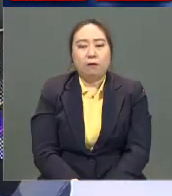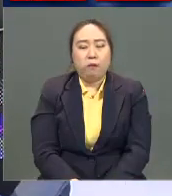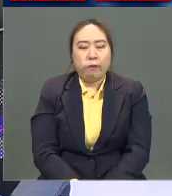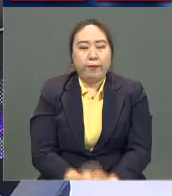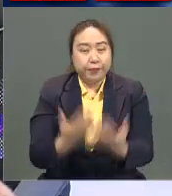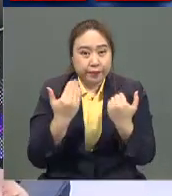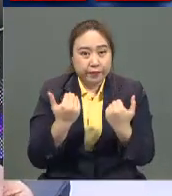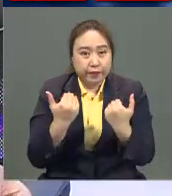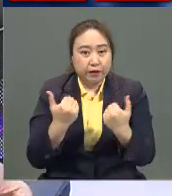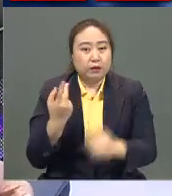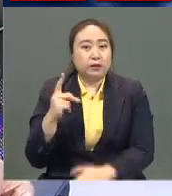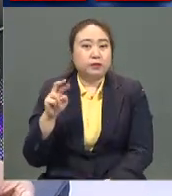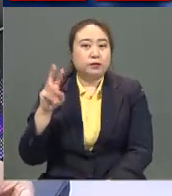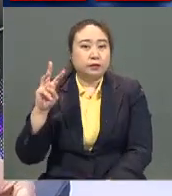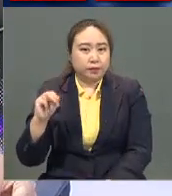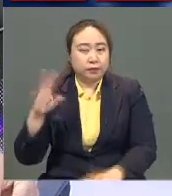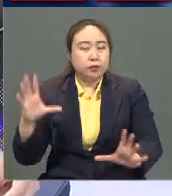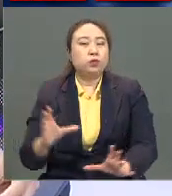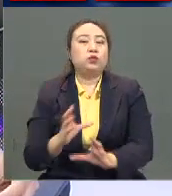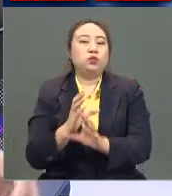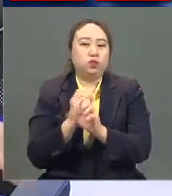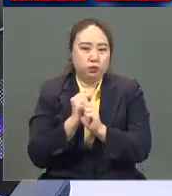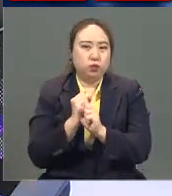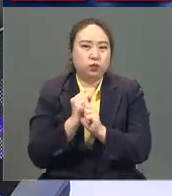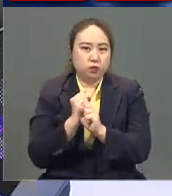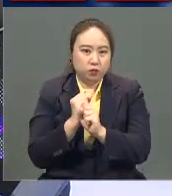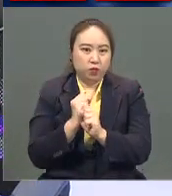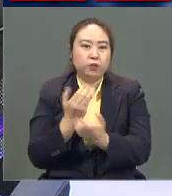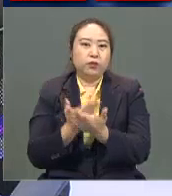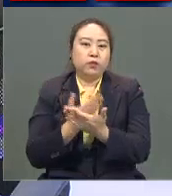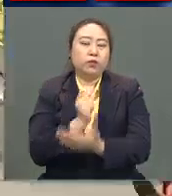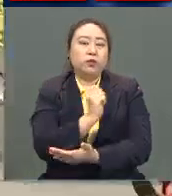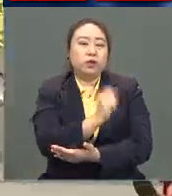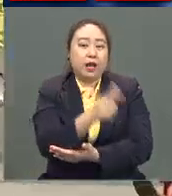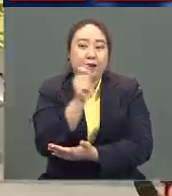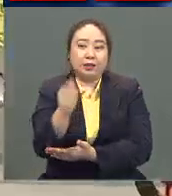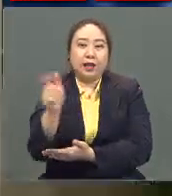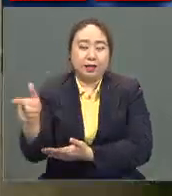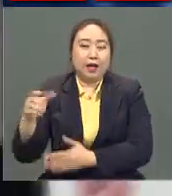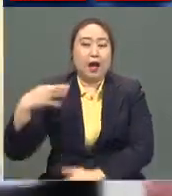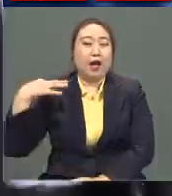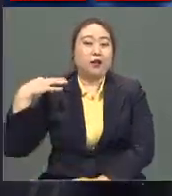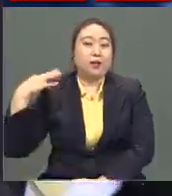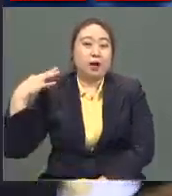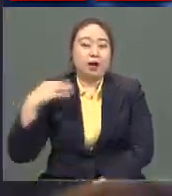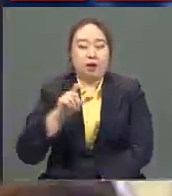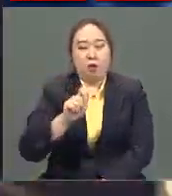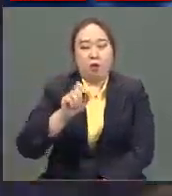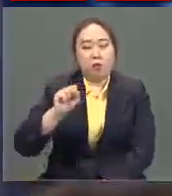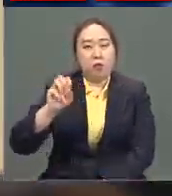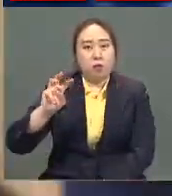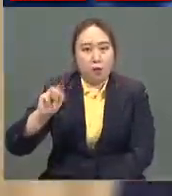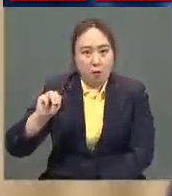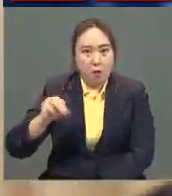สุดนะคะทางด้านของคณะรัฐมนตรีก็ได้ข้อสรุปเรื่องนี้นะคะในการจ่ายเงินพิเศษตอบแทนอาสาสมัครสาธารณสุขประจำหมู่บ้